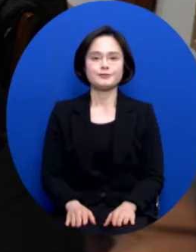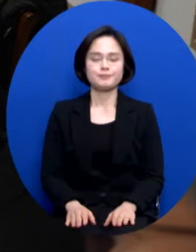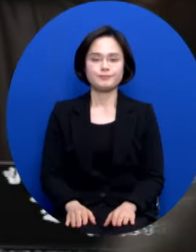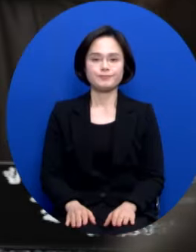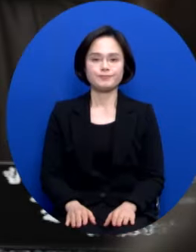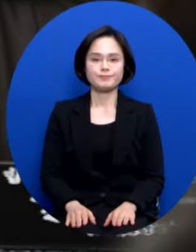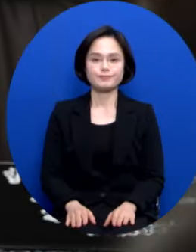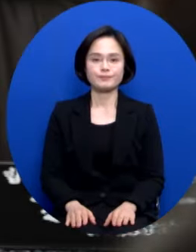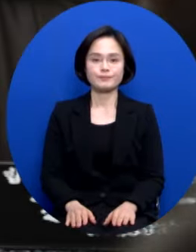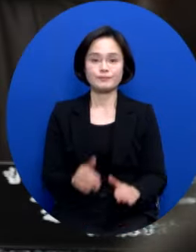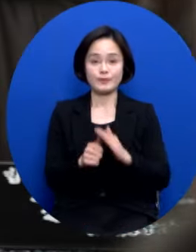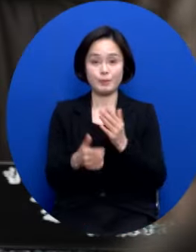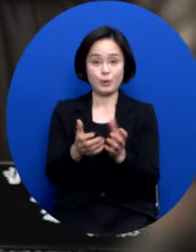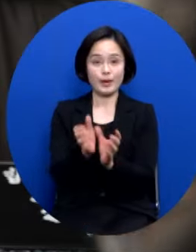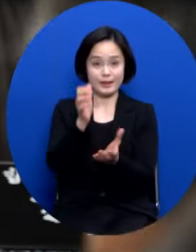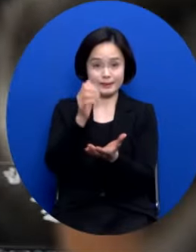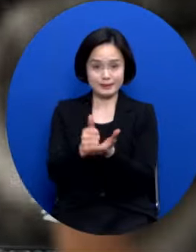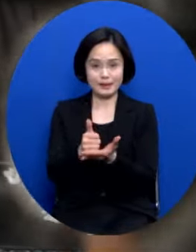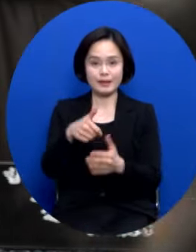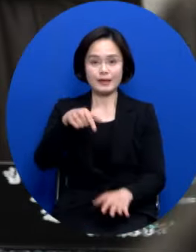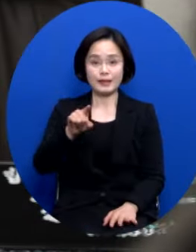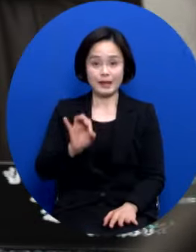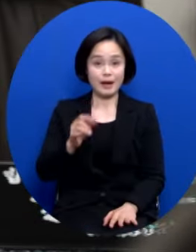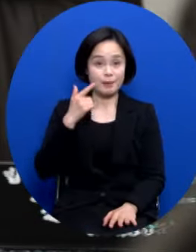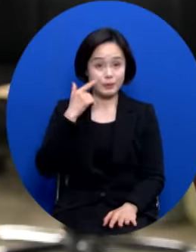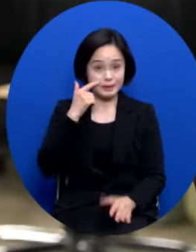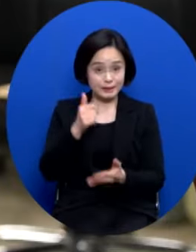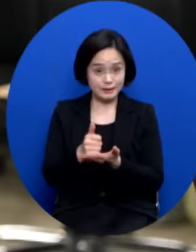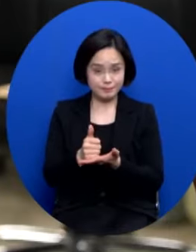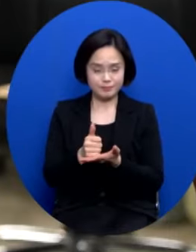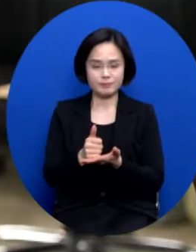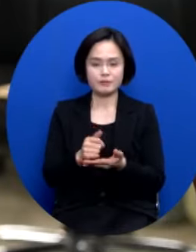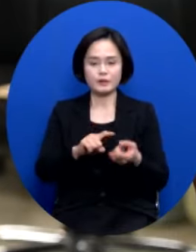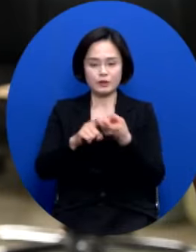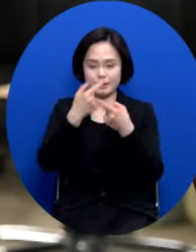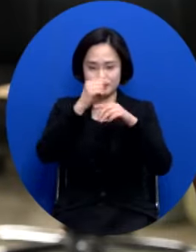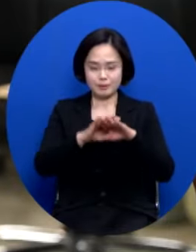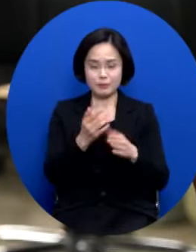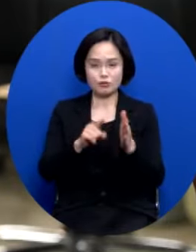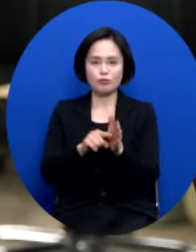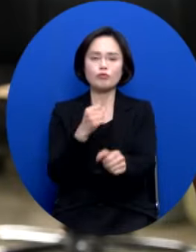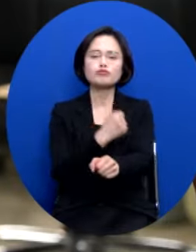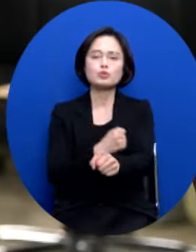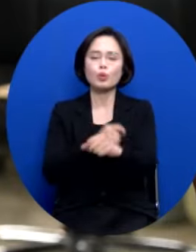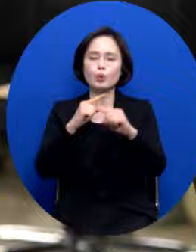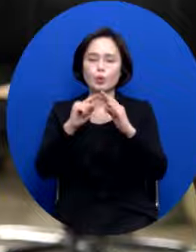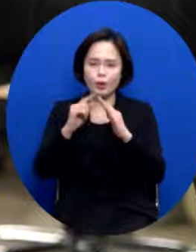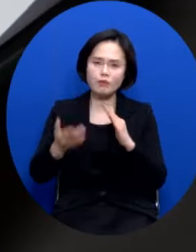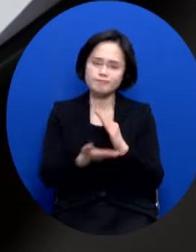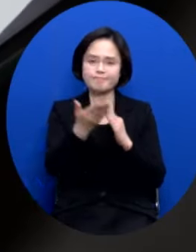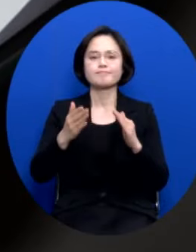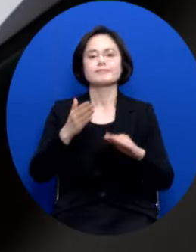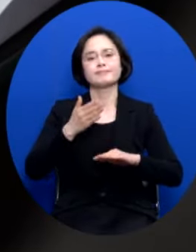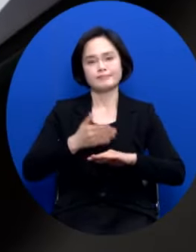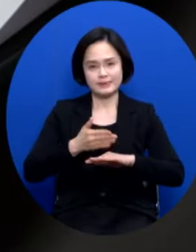대기총 대표회장 강병일 목사는 부활절 연합예배를 위해 헌신한 모든 교회에 감사드린다며 이번 예배가